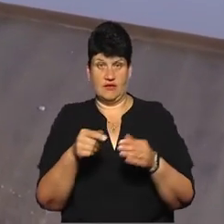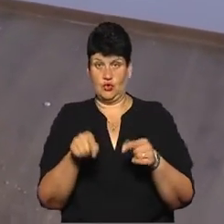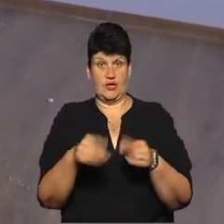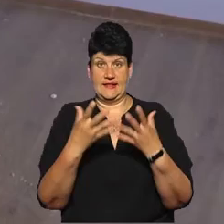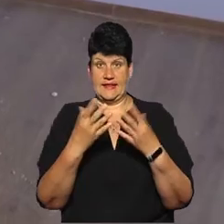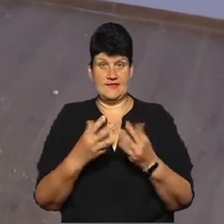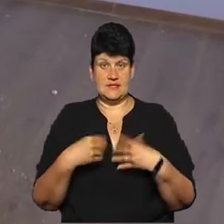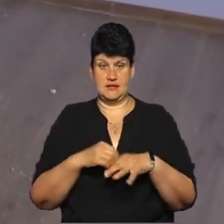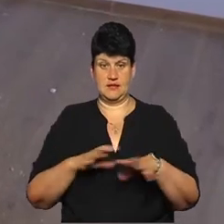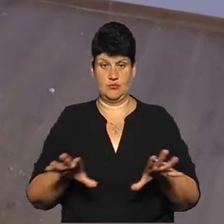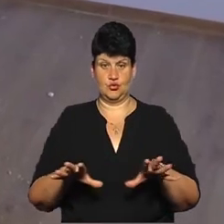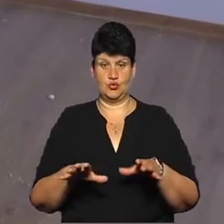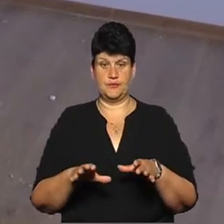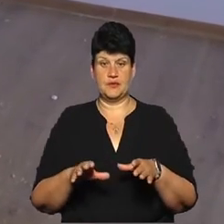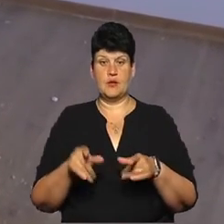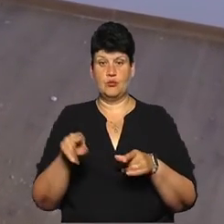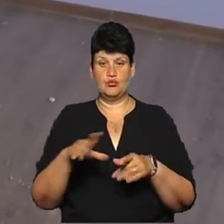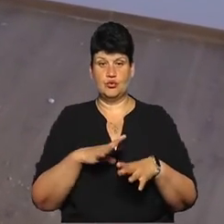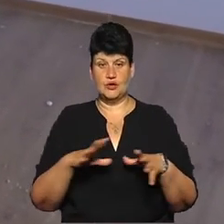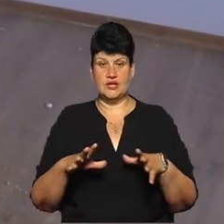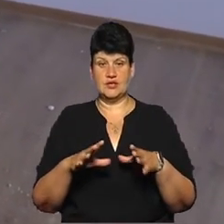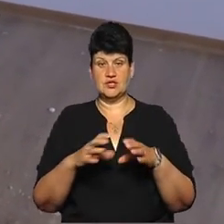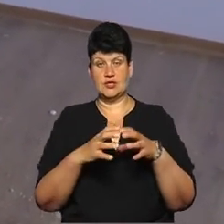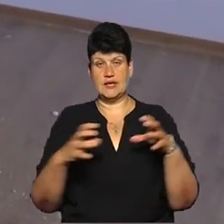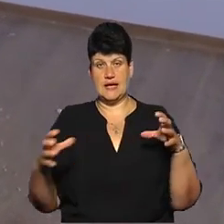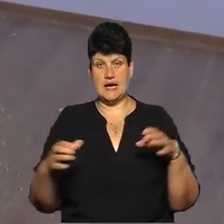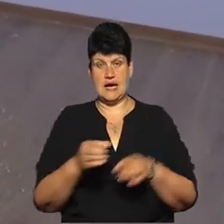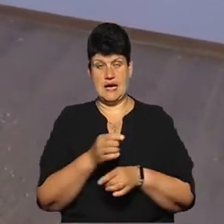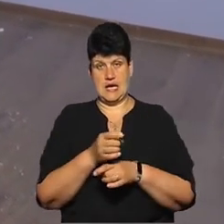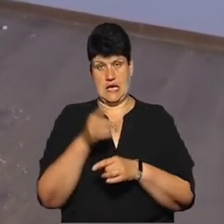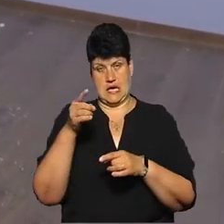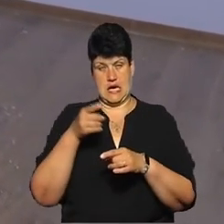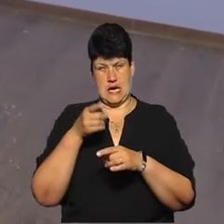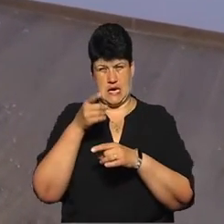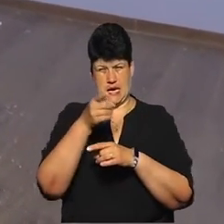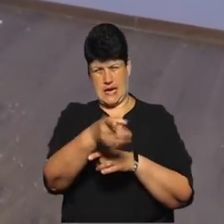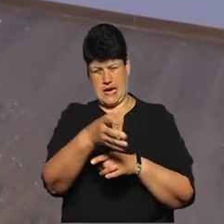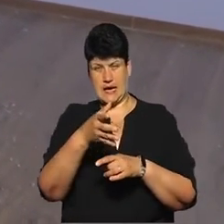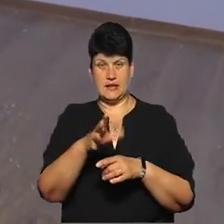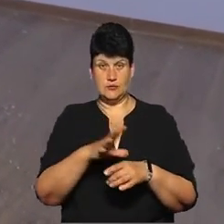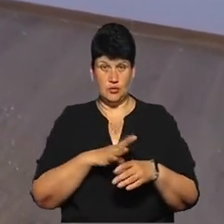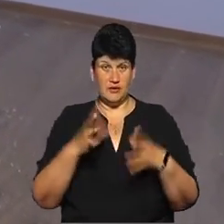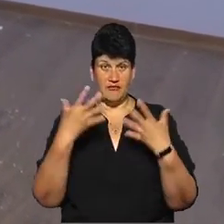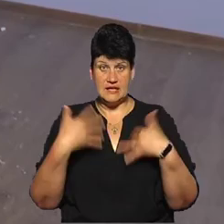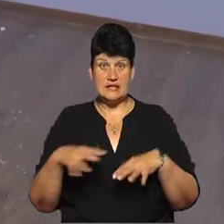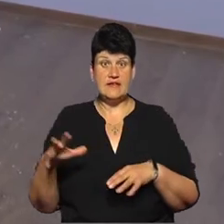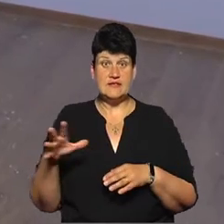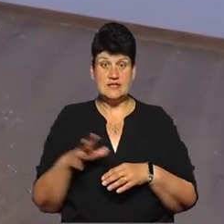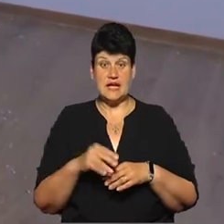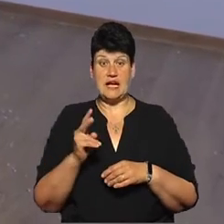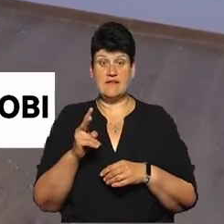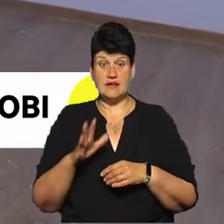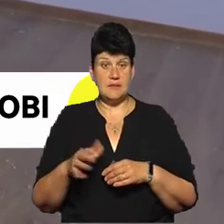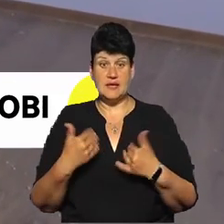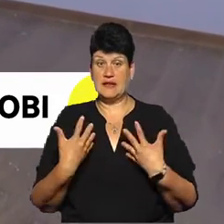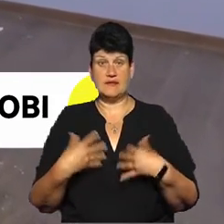були уламки ракети і чехол від ракети. То було страшне. Як вони були? Ми втратили все. Ми втратили квартиру, але ми не